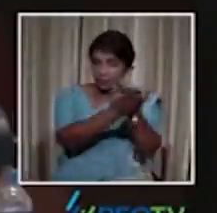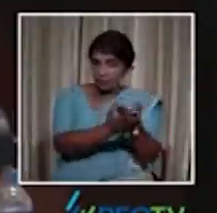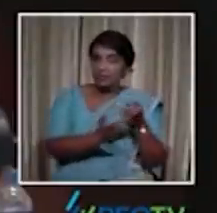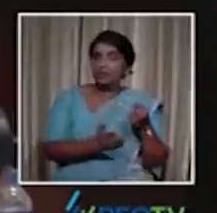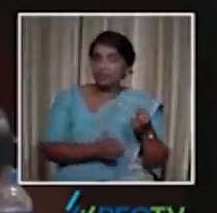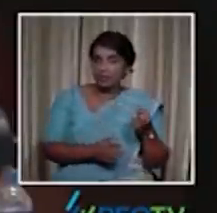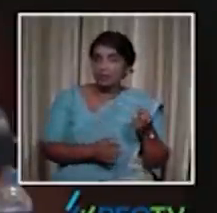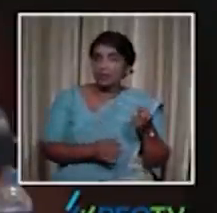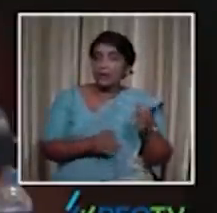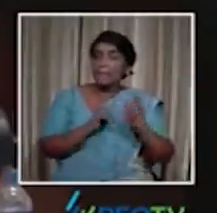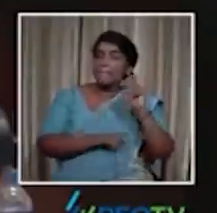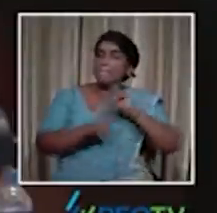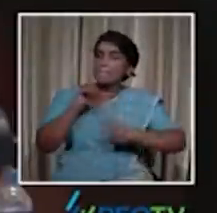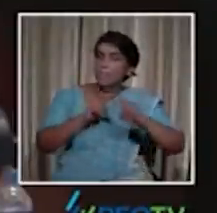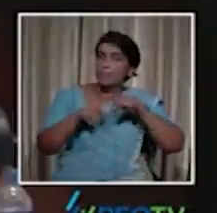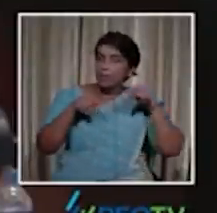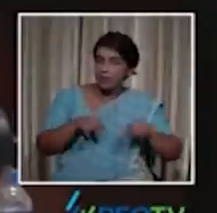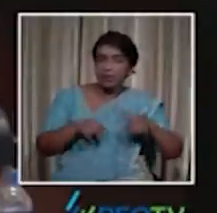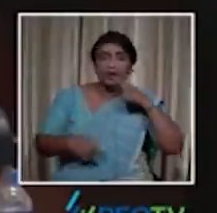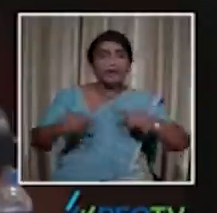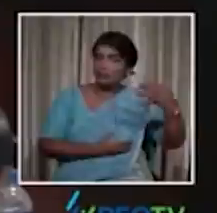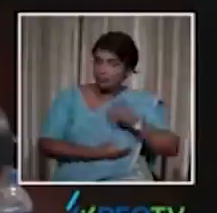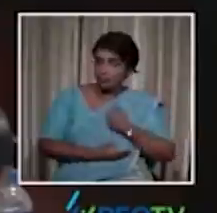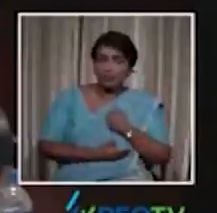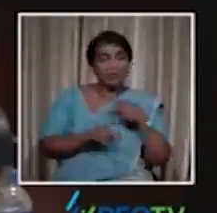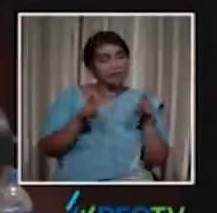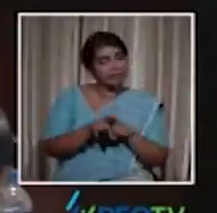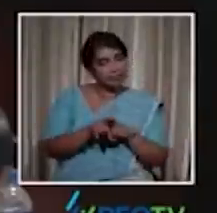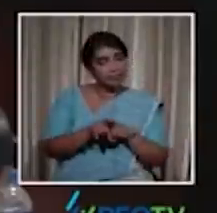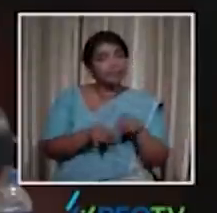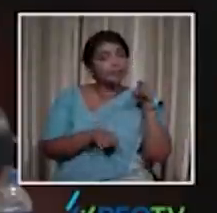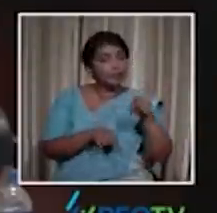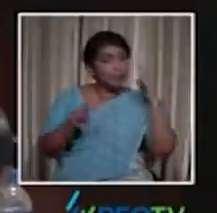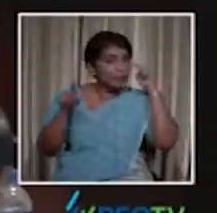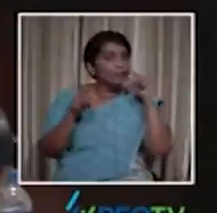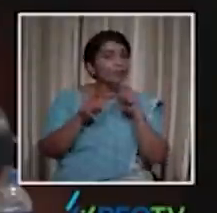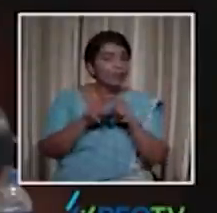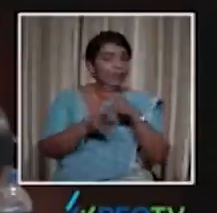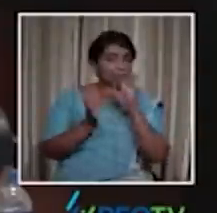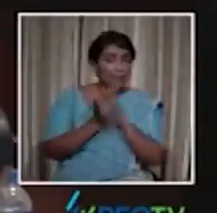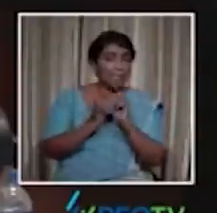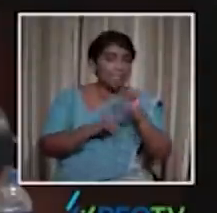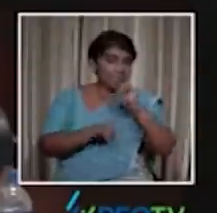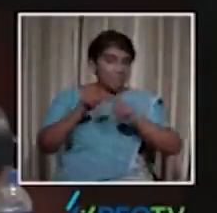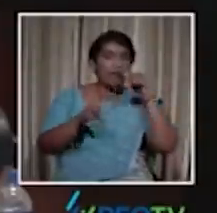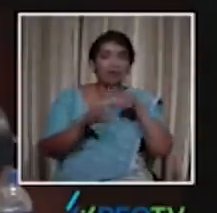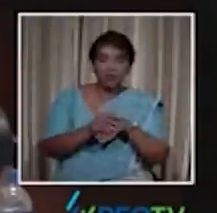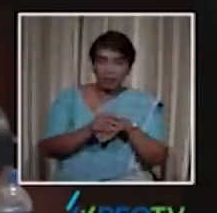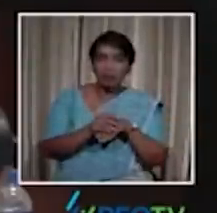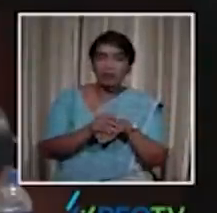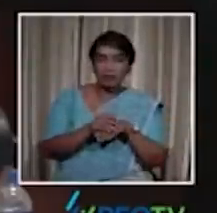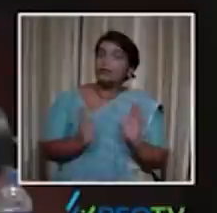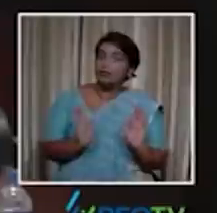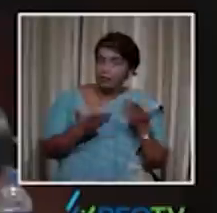එක මේ පාර්ලිමේන්තුවේ විවාදයට ගැනීම සහ ඒ පිළිබඳව ඡන්දය ලබා දීම මේ ප්‍රැක්ටිස් එක